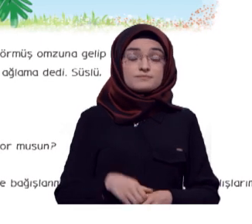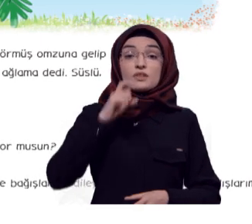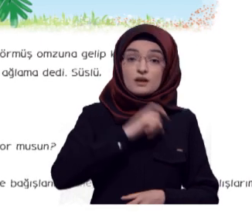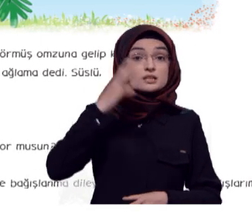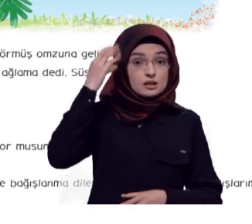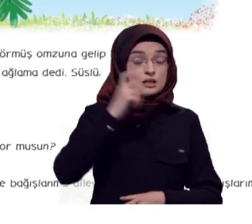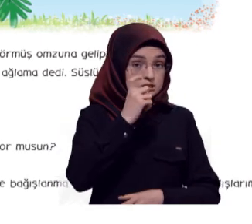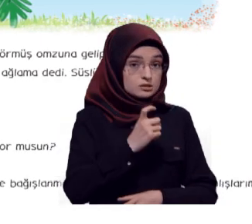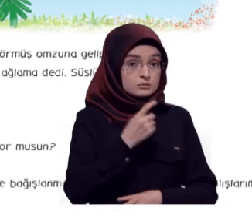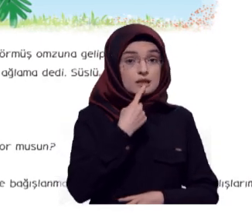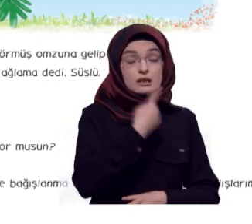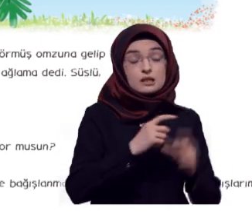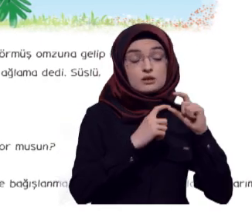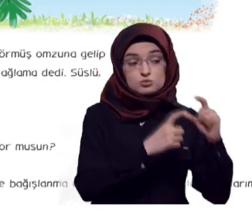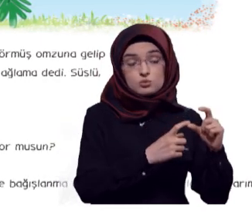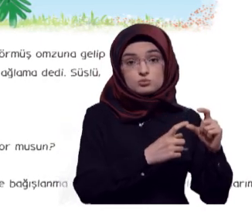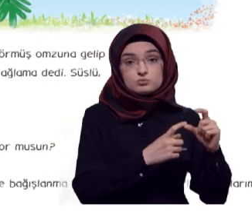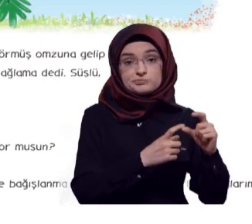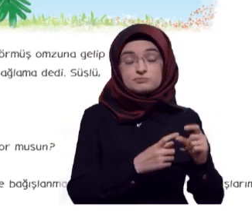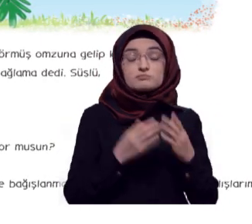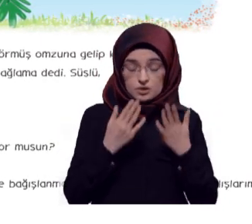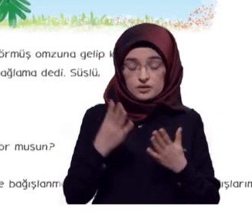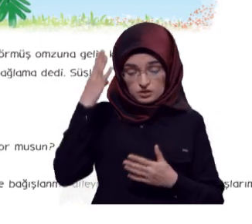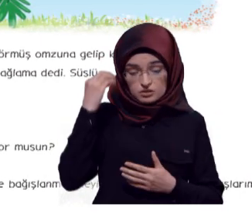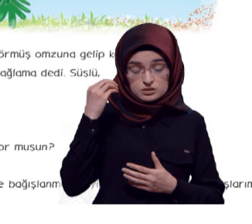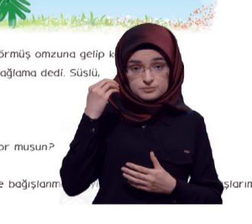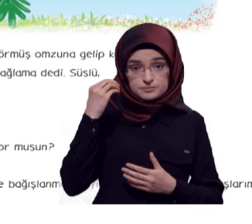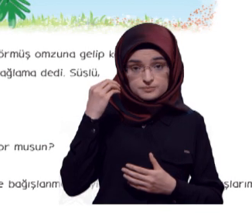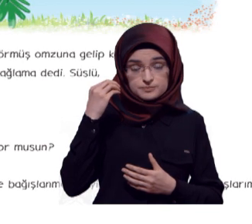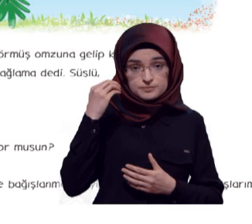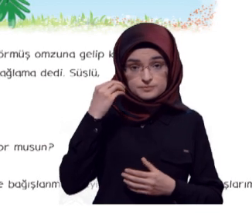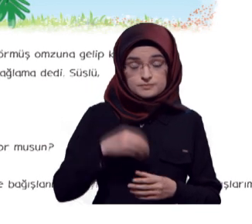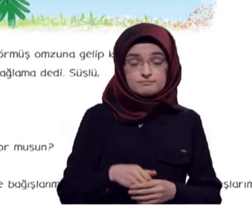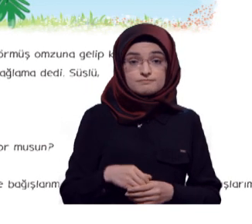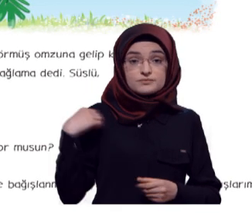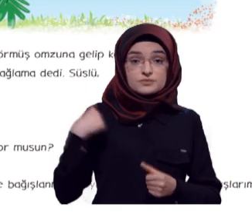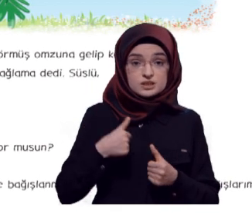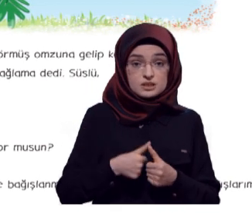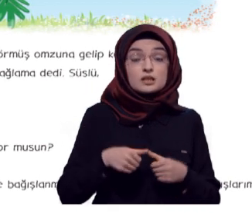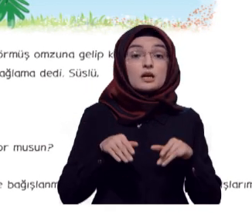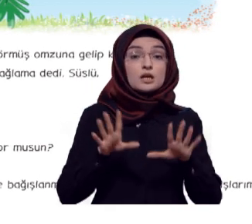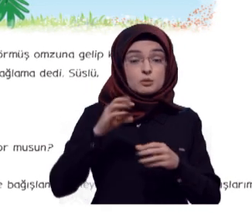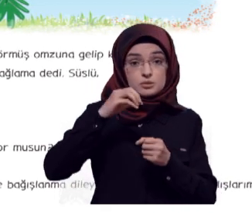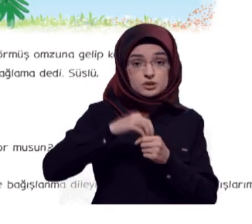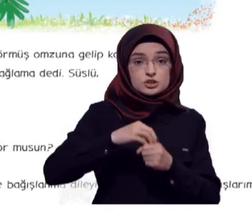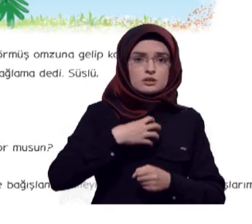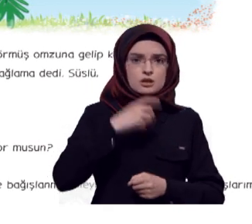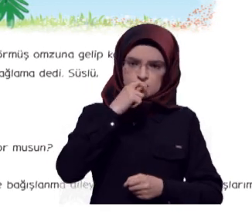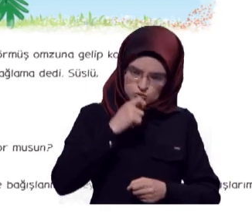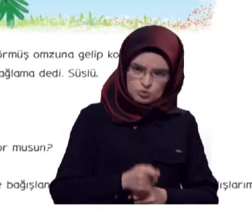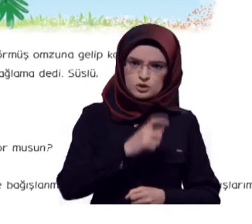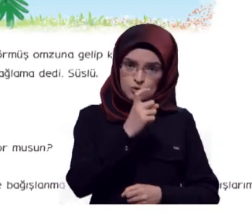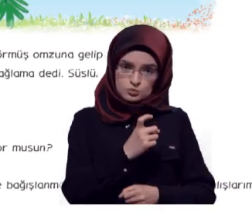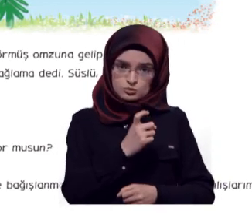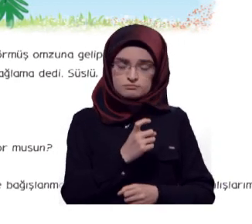"Hatanı anladın mı?" diye sordu guguk. "Evet anladım." tekrarlamamak için kendine söz veriyor